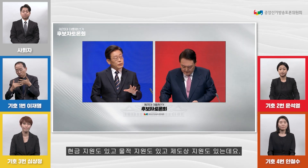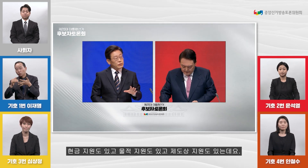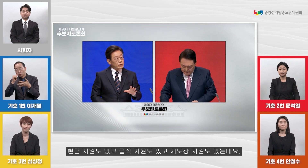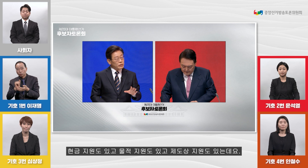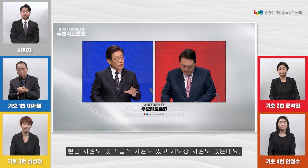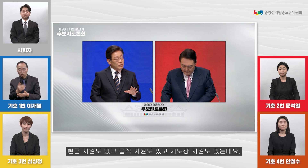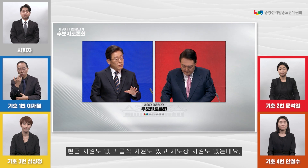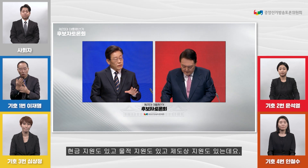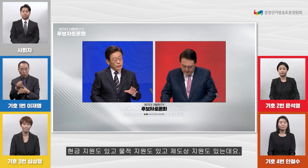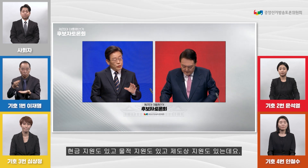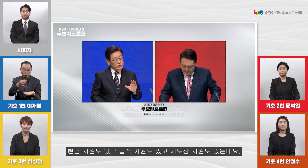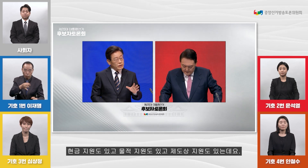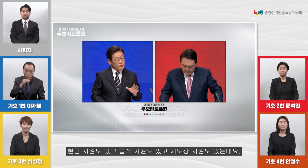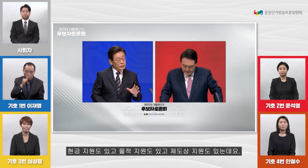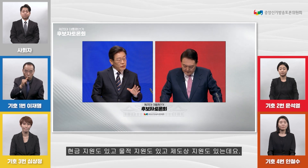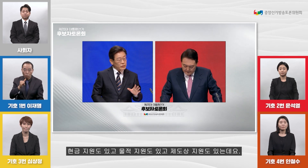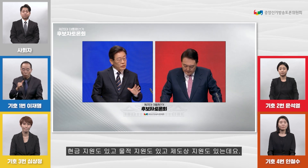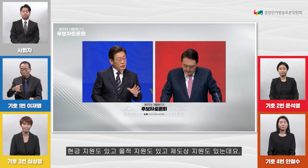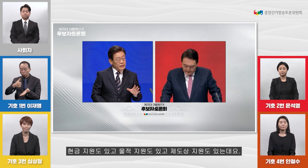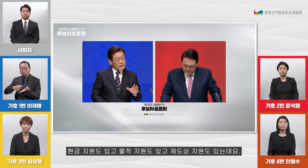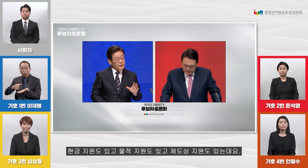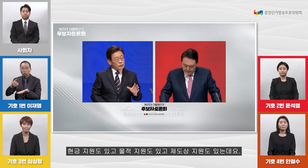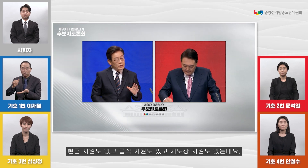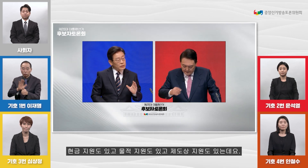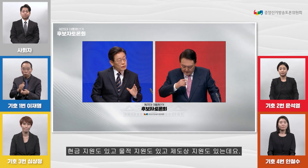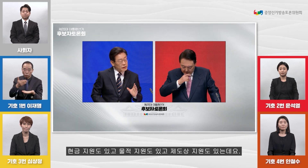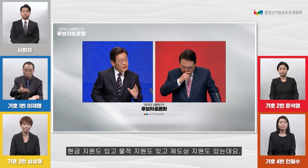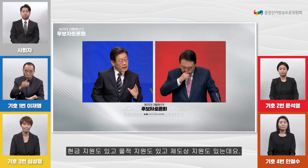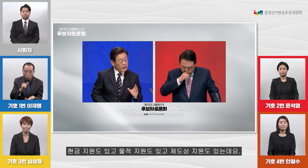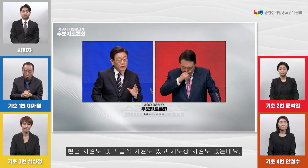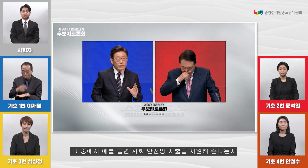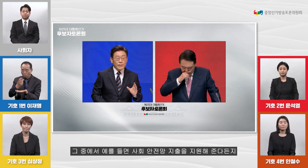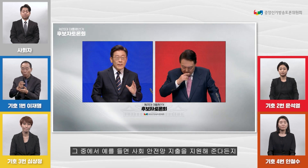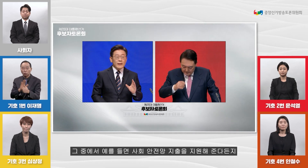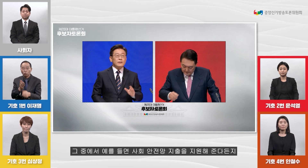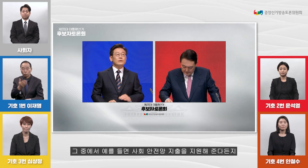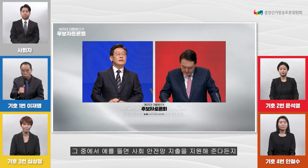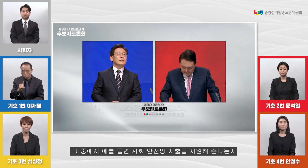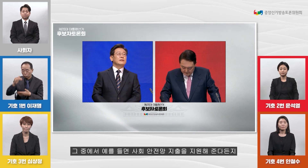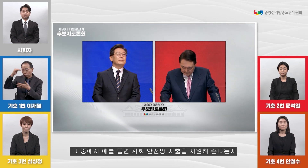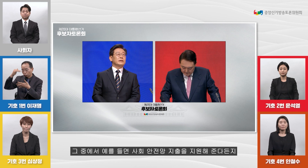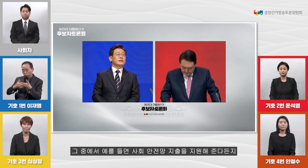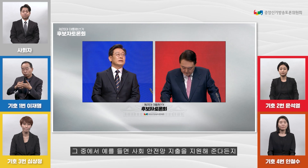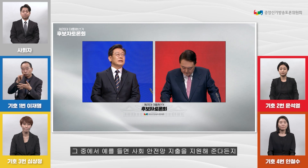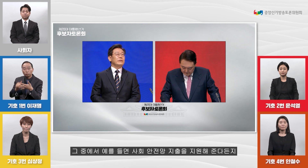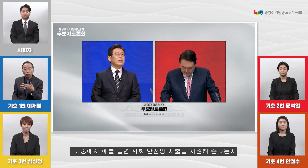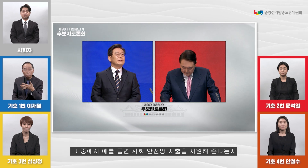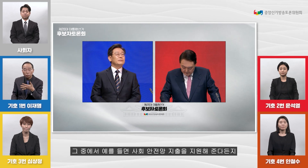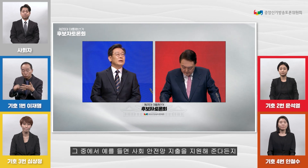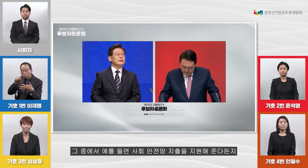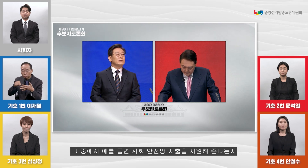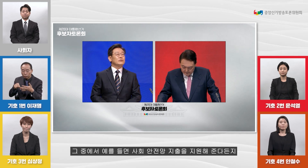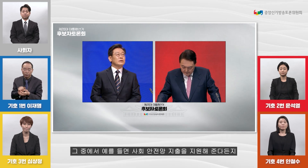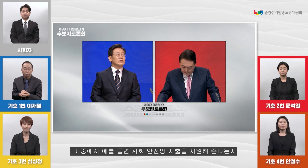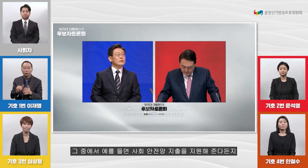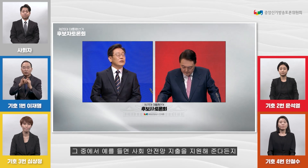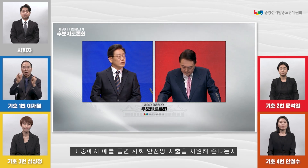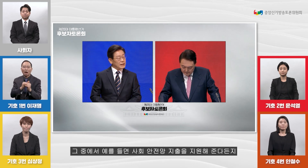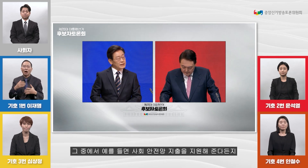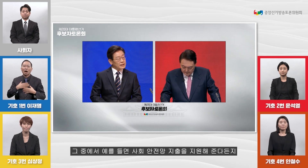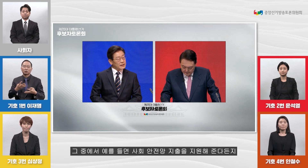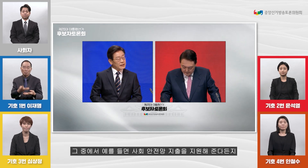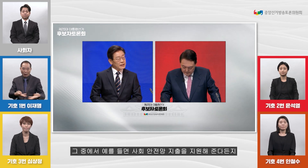현금 지원도 있고 물적 지원도 있고 제도상 지원도 있는데요. 그중에서 예를 들면 사회안전망 지출을